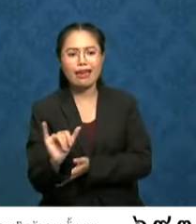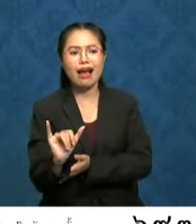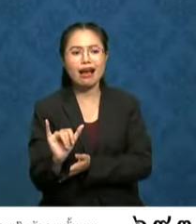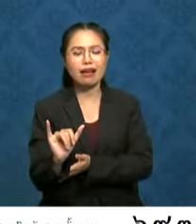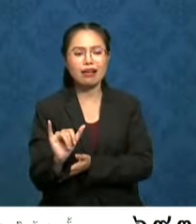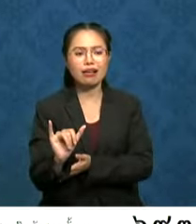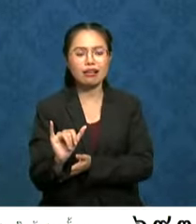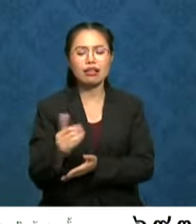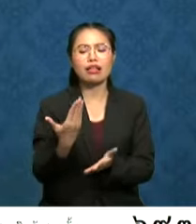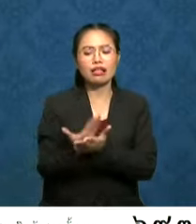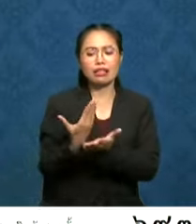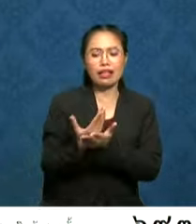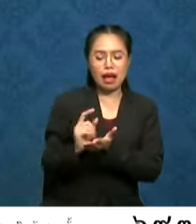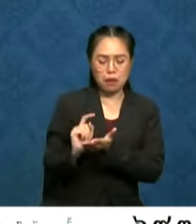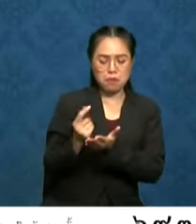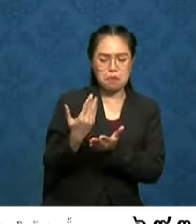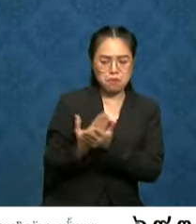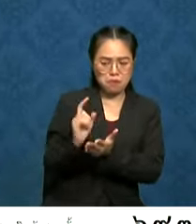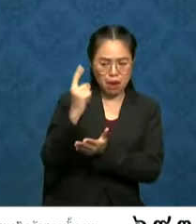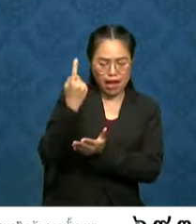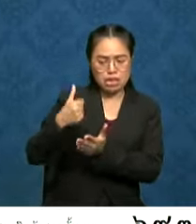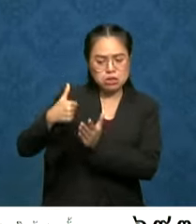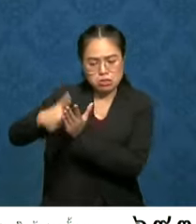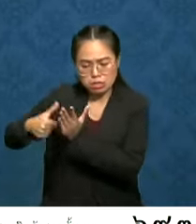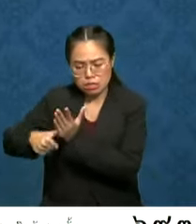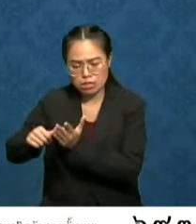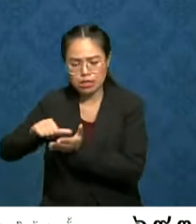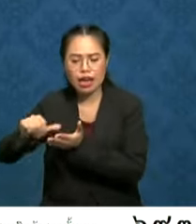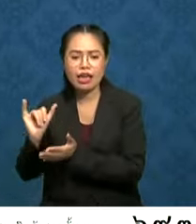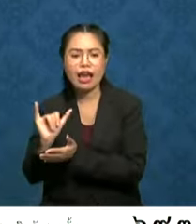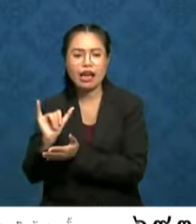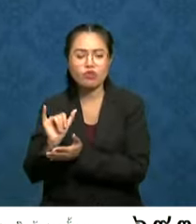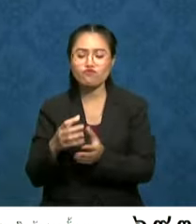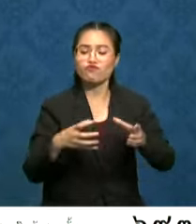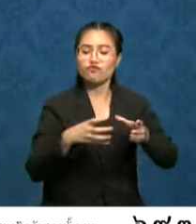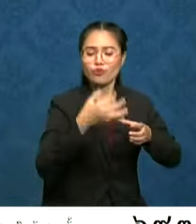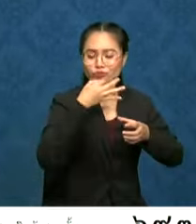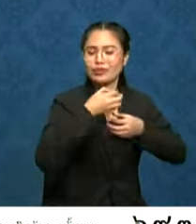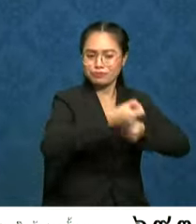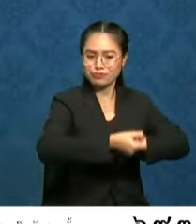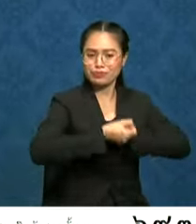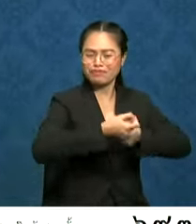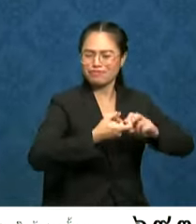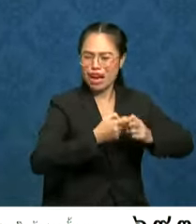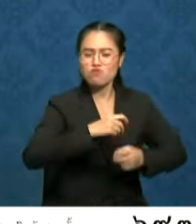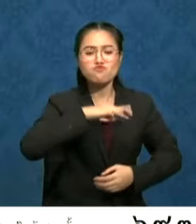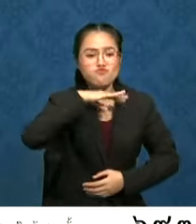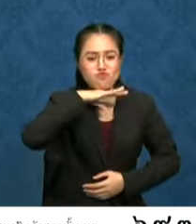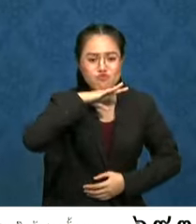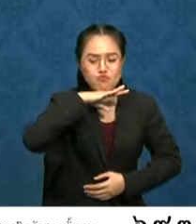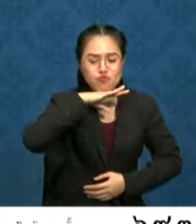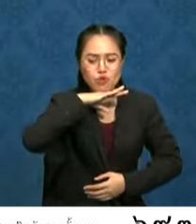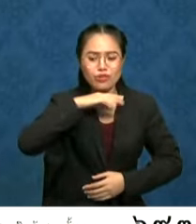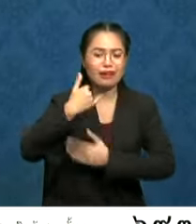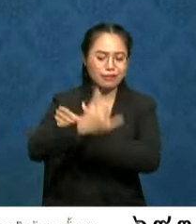ต่อนะครับว่าเงินใหม่ยังไม่เข้าคืออะไรหนี้เก่ายังไม่แก้คืออะไรกลุ่มเกษตรกรครับก็เจอกับปัญหาหมูเถื่อนปัญหาปลาหมอ